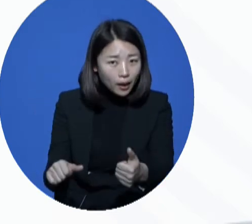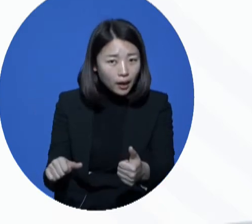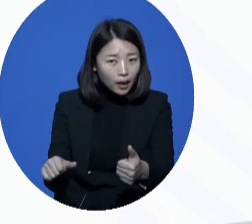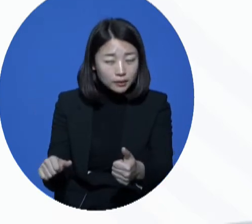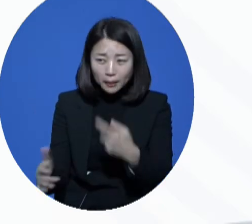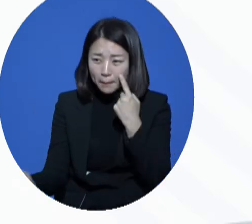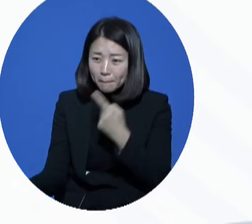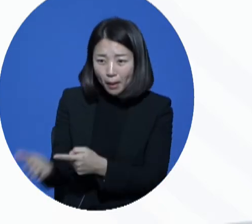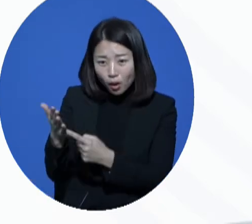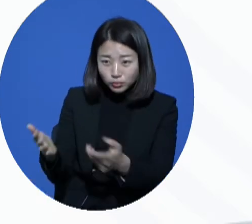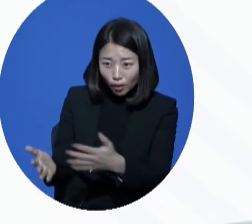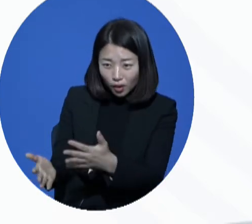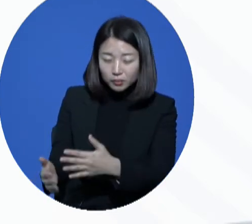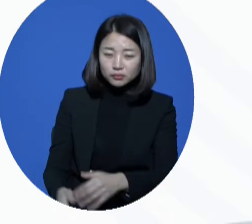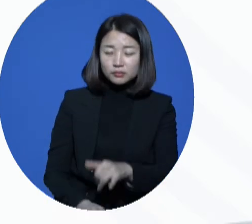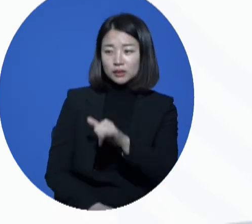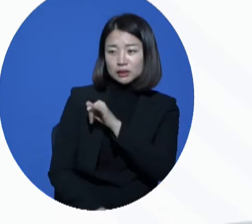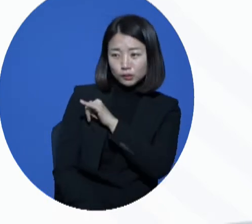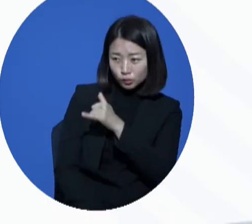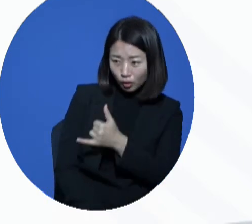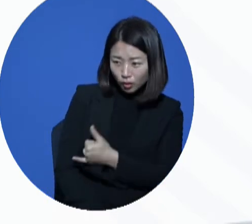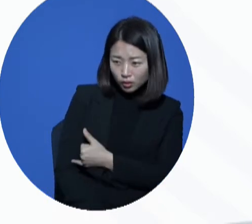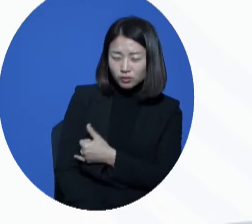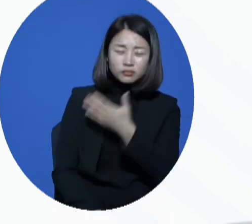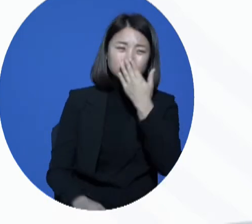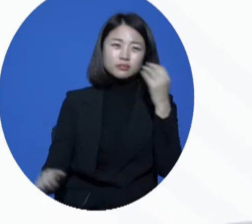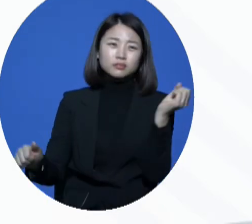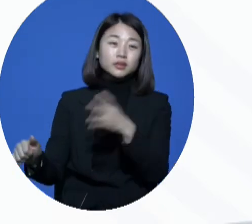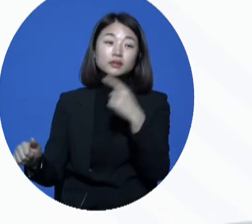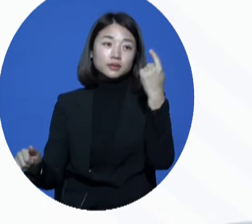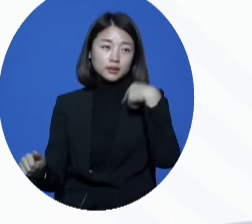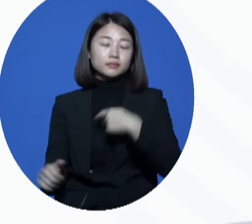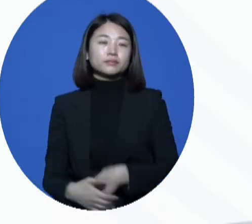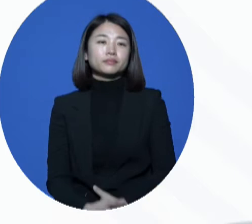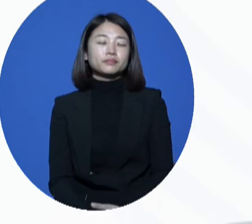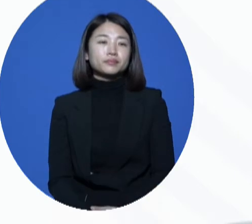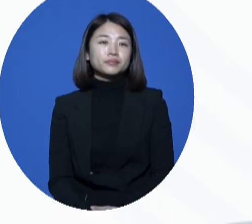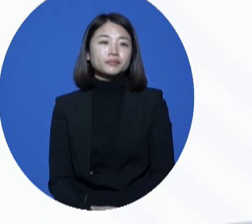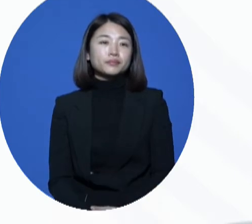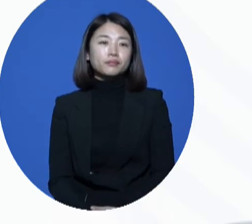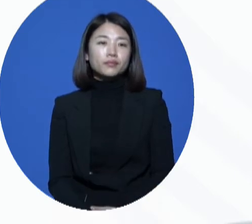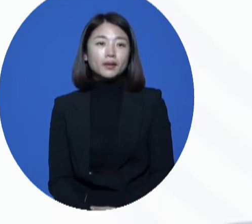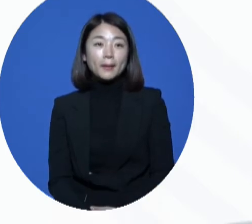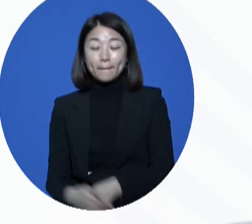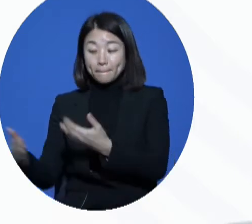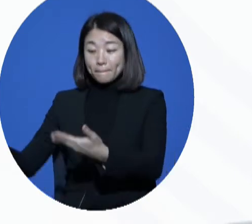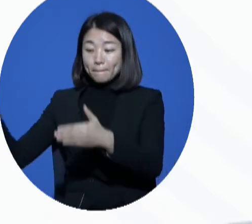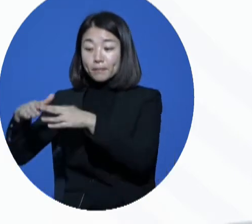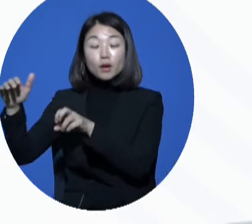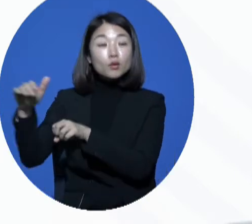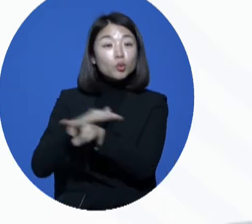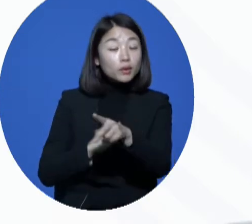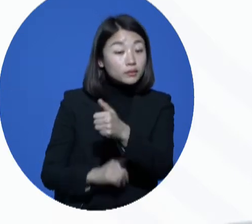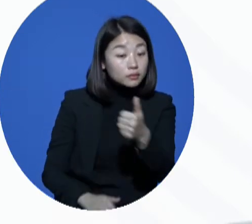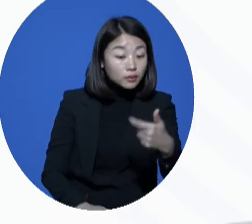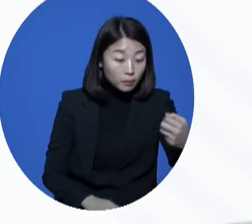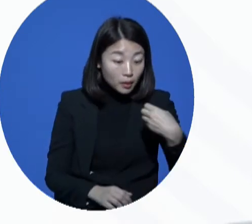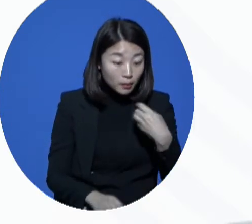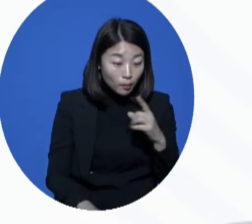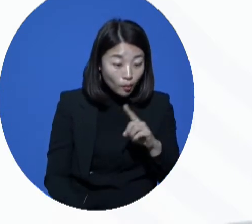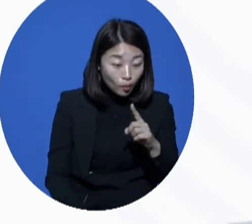않으면은 이것을 인권 침해라고 바라보지 않습니다. 신화재활원에서 탈출하신 이분이 인권 침해를 호소하면서 저희에게 몇